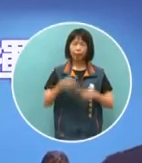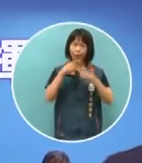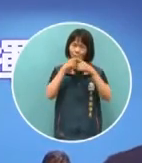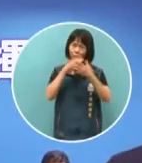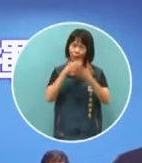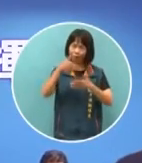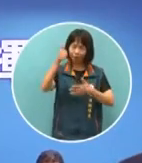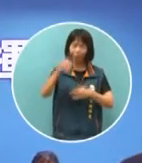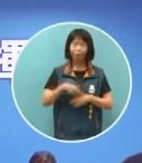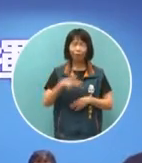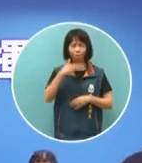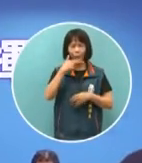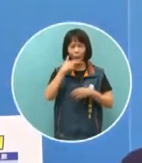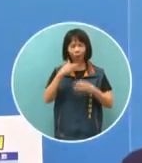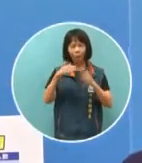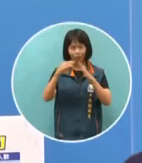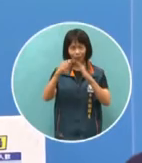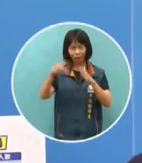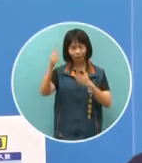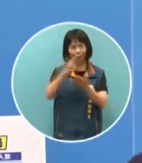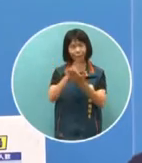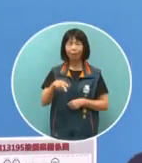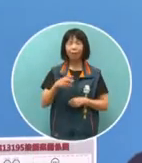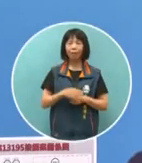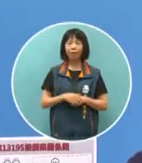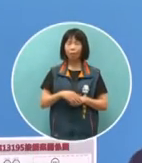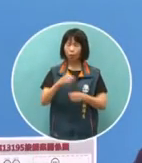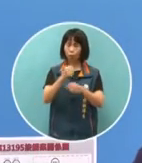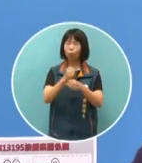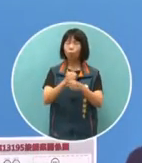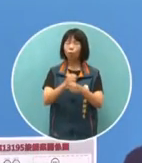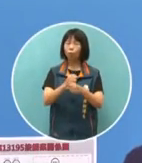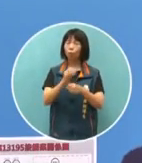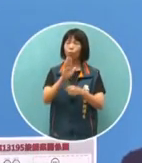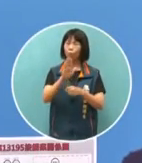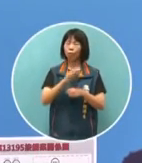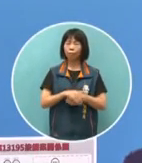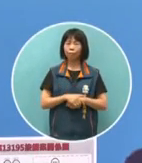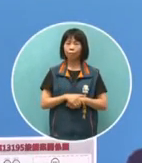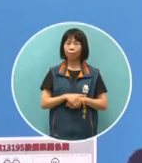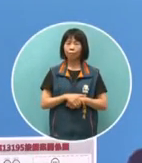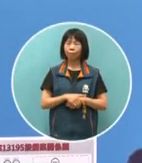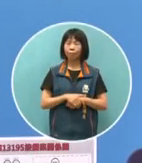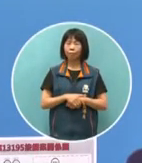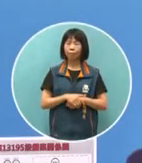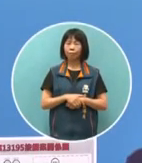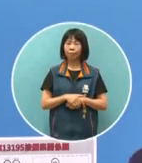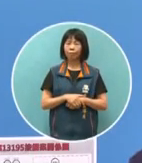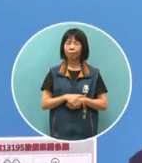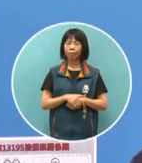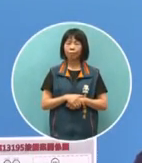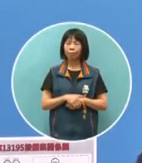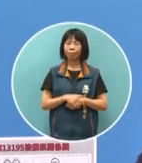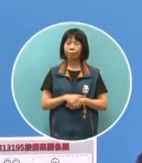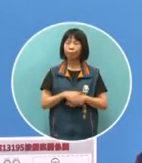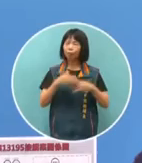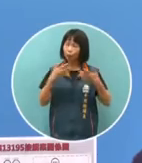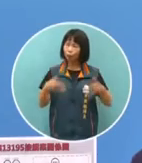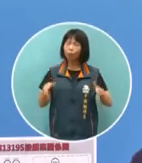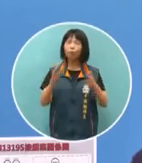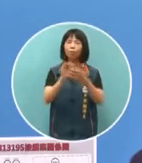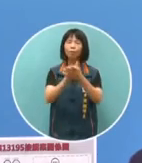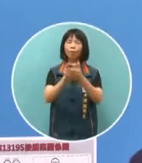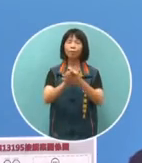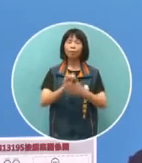疫情的消息了。秀林乡崇德村家族群聚持续扩大，那么继14号三月大男